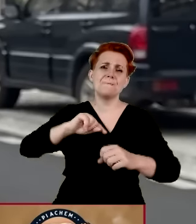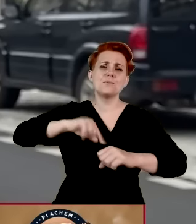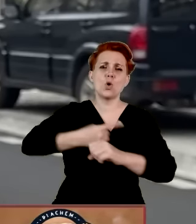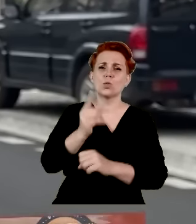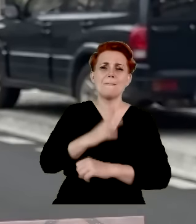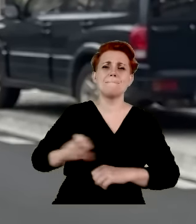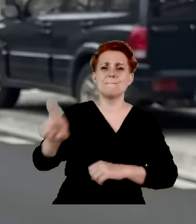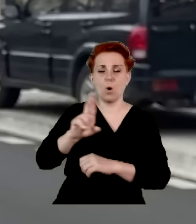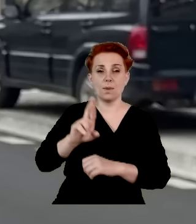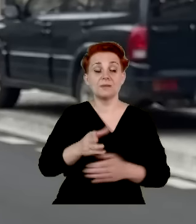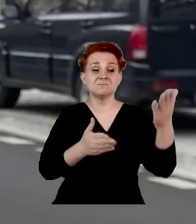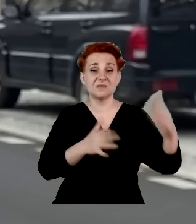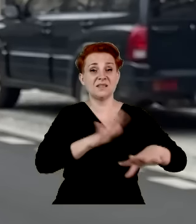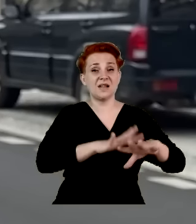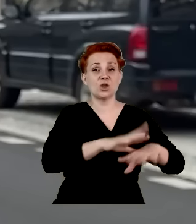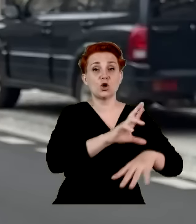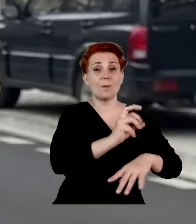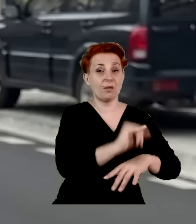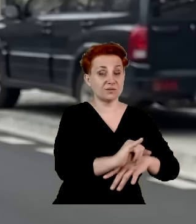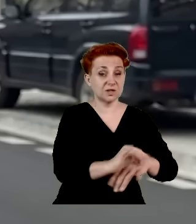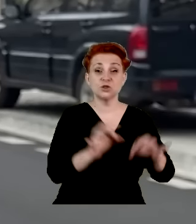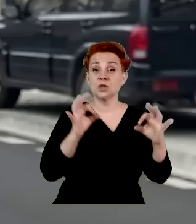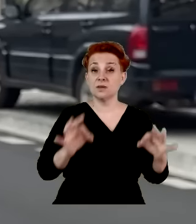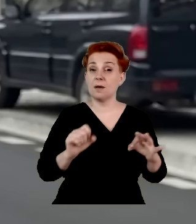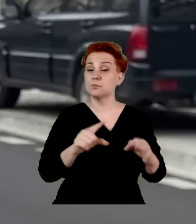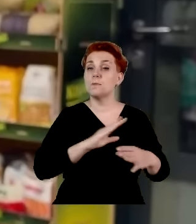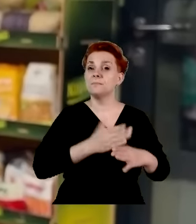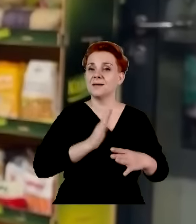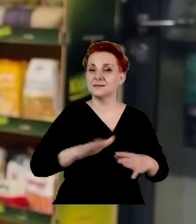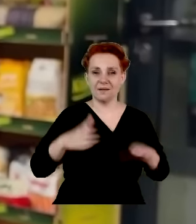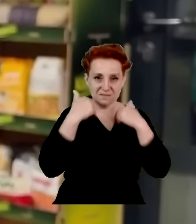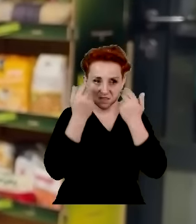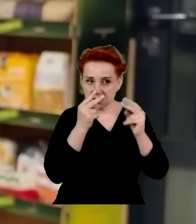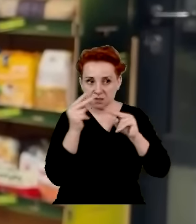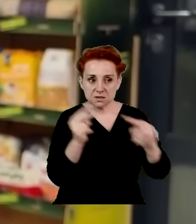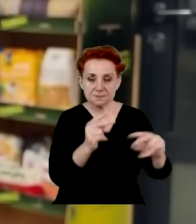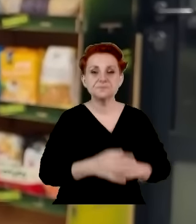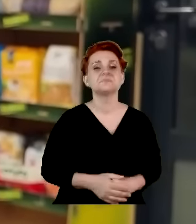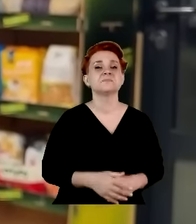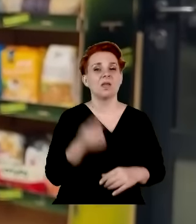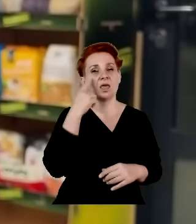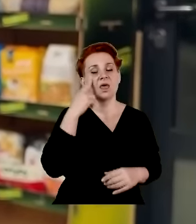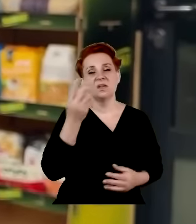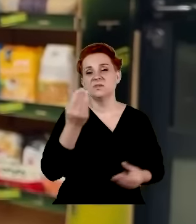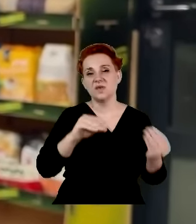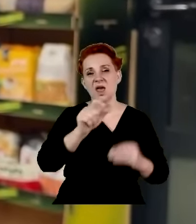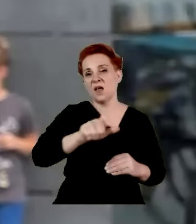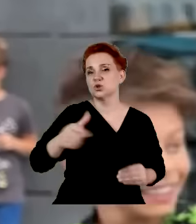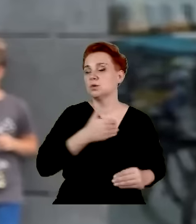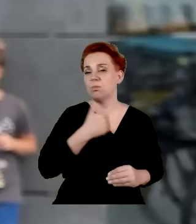rzecz. Strasz to jest kłamca kłamcą pogania. Kompromitacja jak najbardziej kompromitacja. kompromitacja jakby nie było.